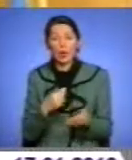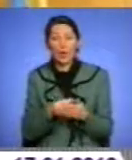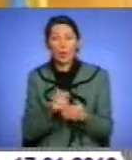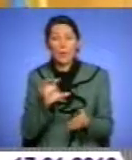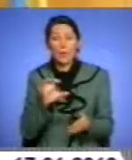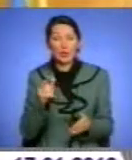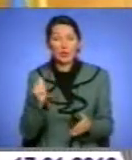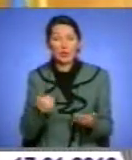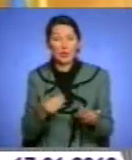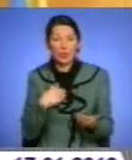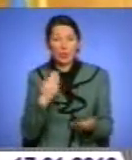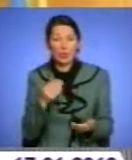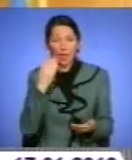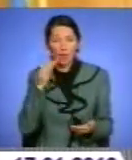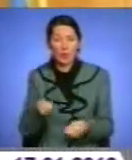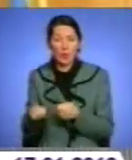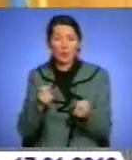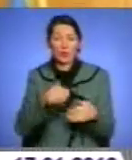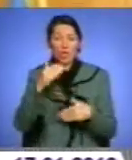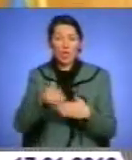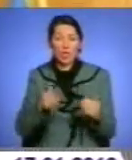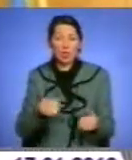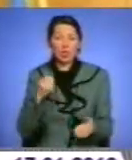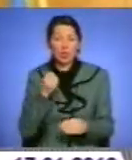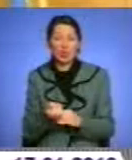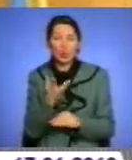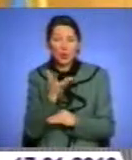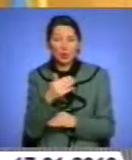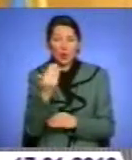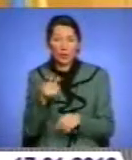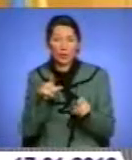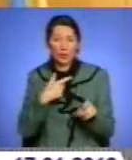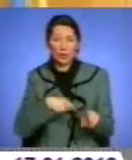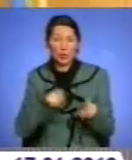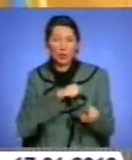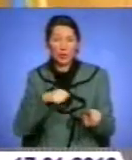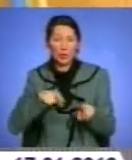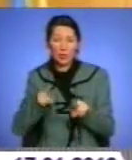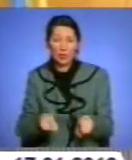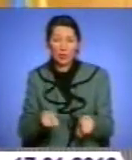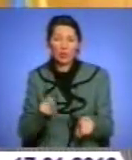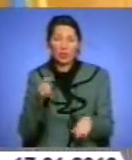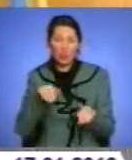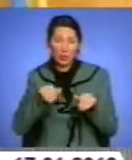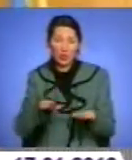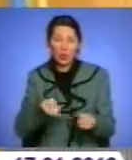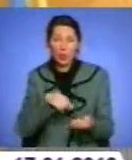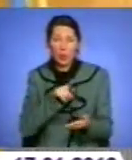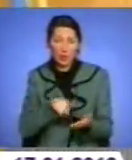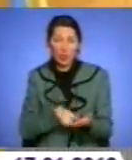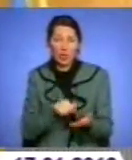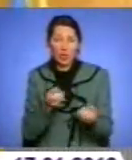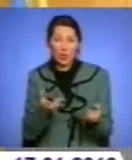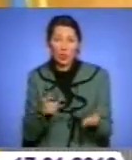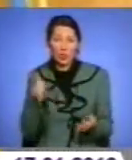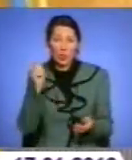привезу ящик шампанського, ви собі посидіть, повирішуйте ці всі питання, щоб бюджет прийнявся, я приїду на сесію обласної ради. Тому я рахую, що дійсно